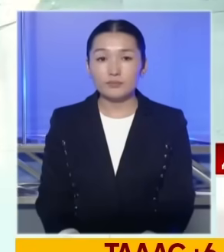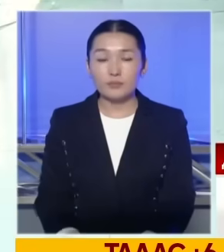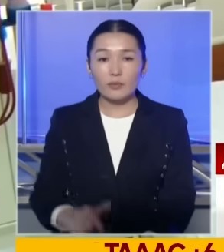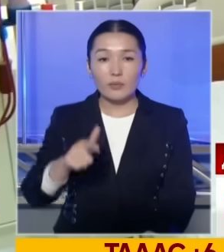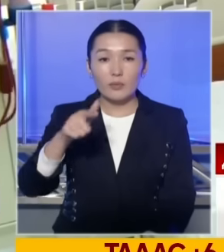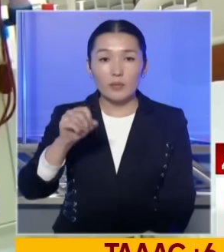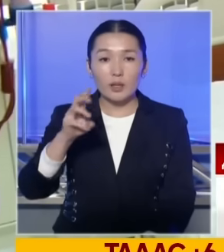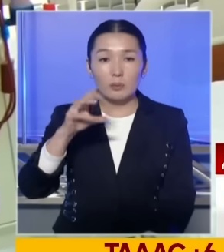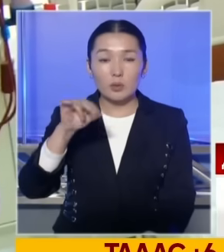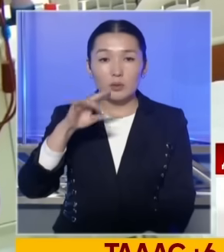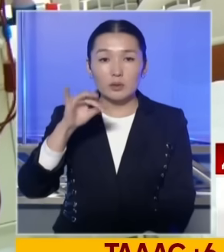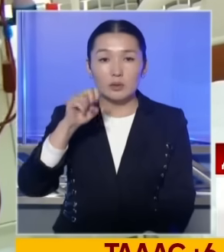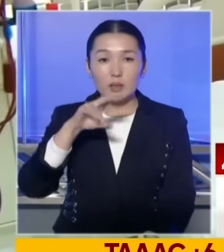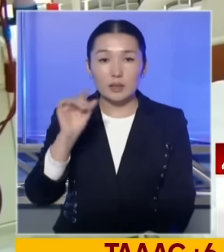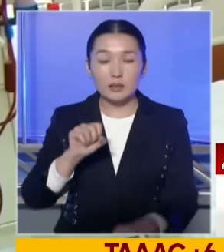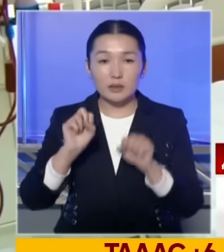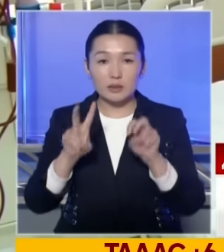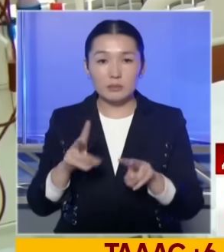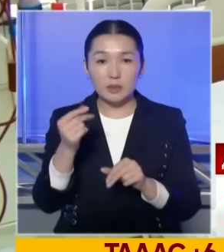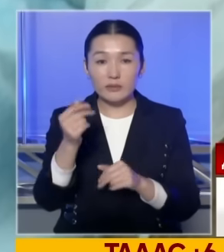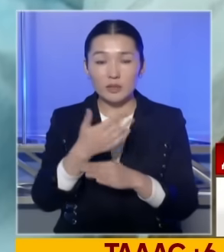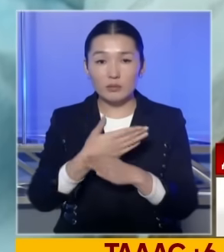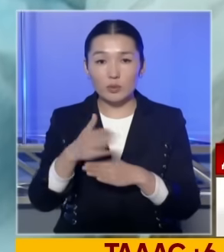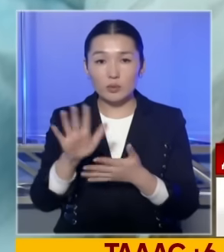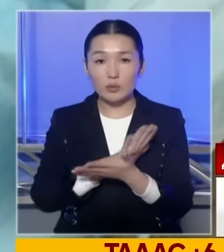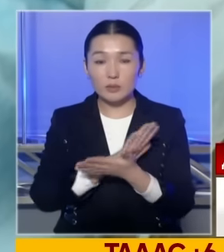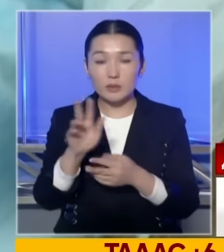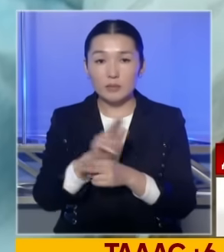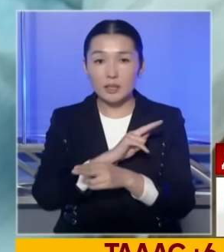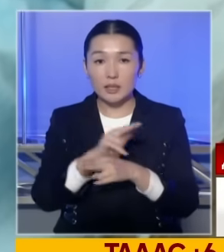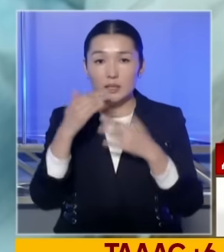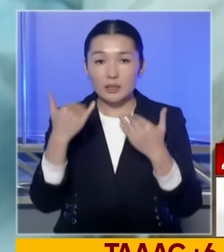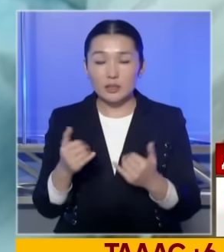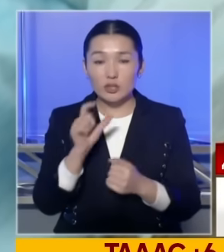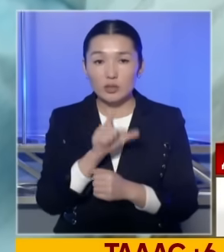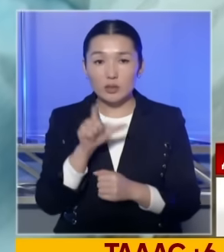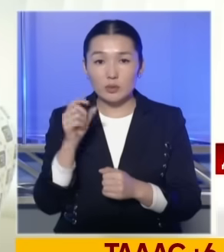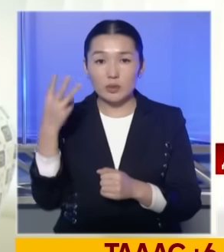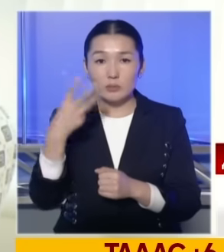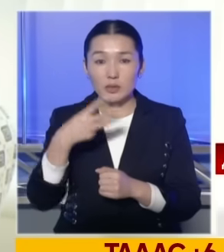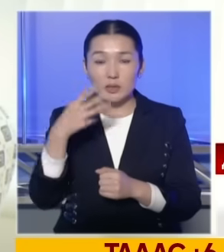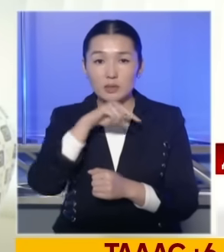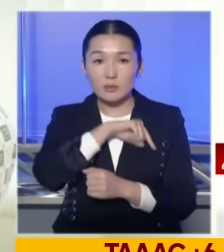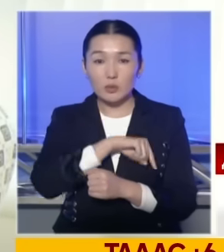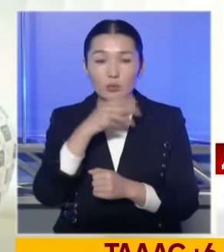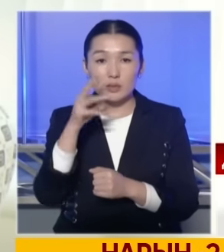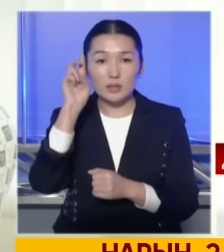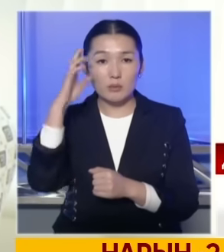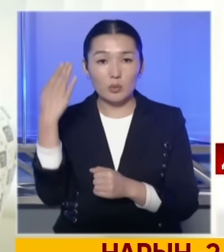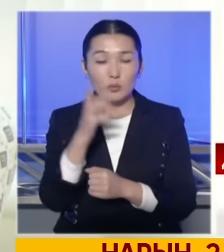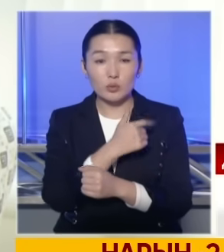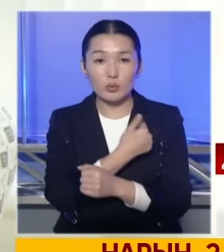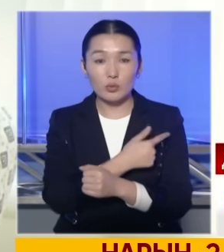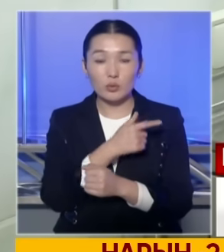Гемодиализ кызматы үчүн атайын каражат бөлүнүп, бул дартка кабылгандар акысыз дарыланууда. Учурда бейтаптарга 33 менчик жана 3 мамлекеттик оорукана